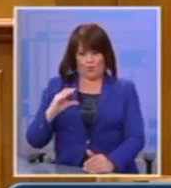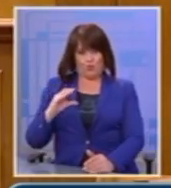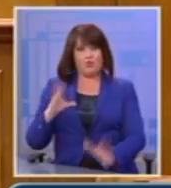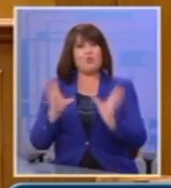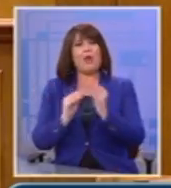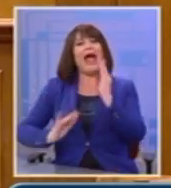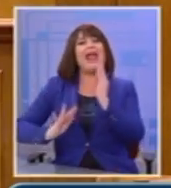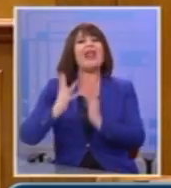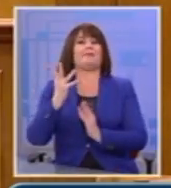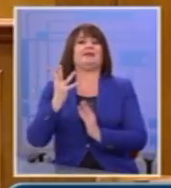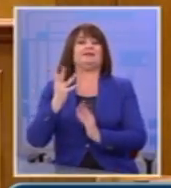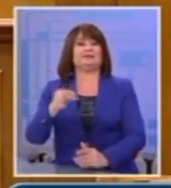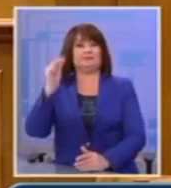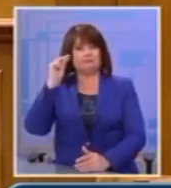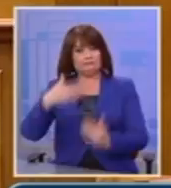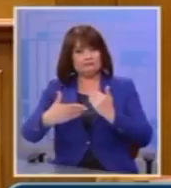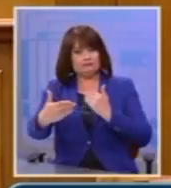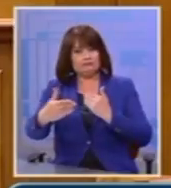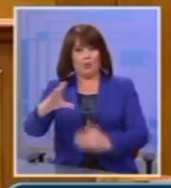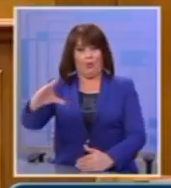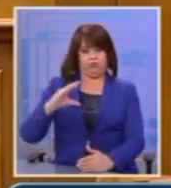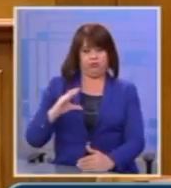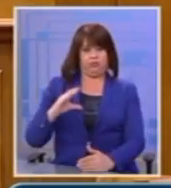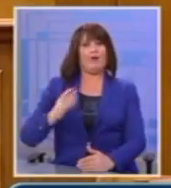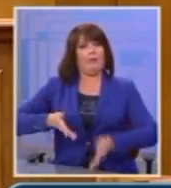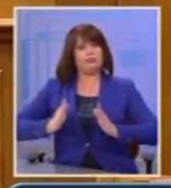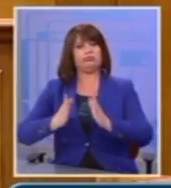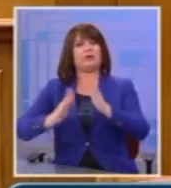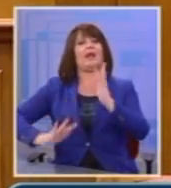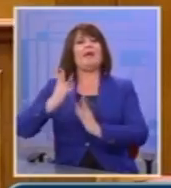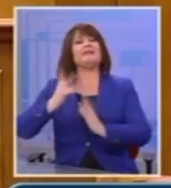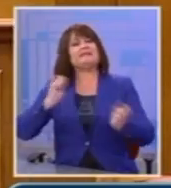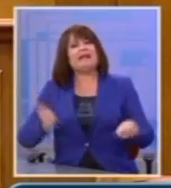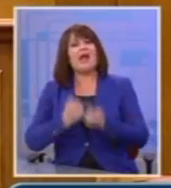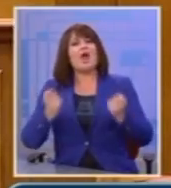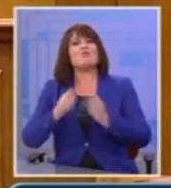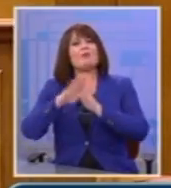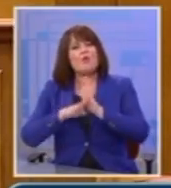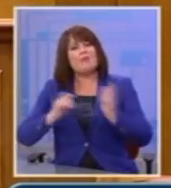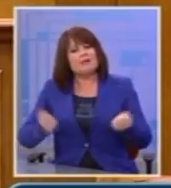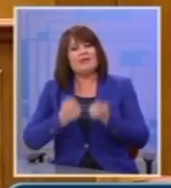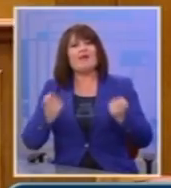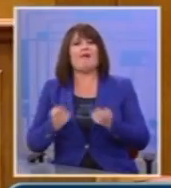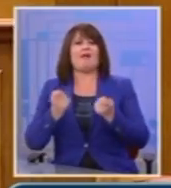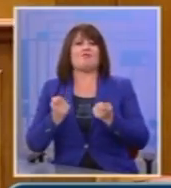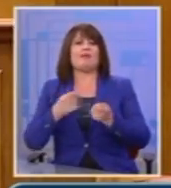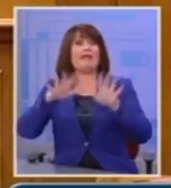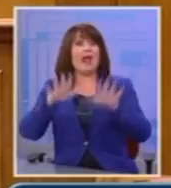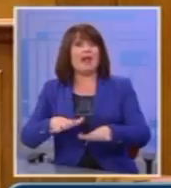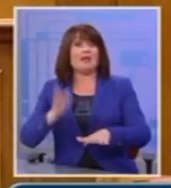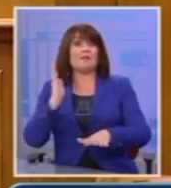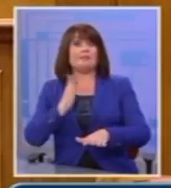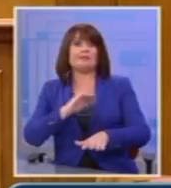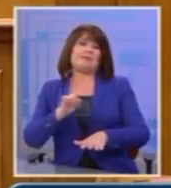με δέσμευση μάλιστα για εμπροστοβαρή εκταμίευση και για δράσεις για την καταπολέμηση της ανεργίας.